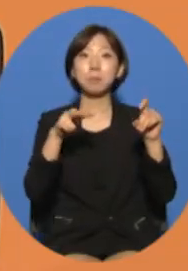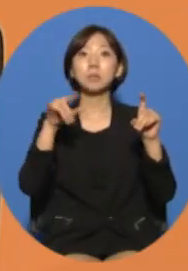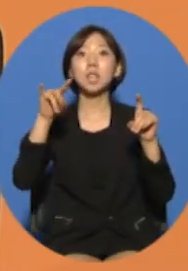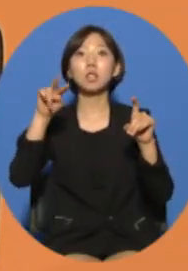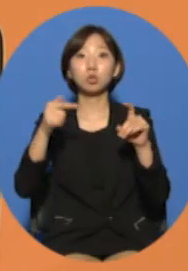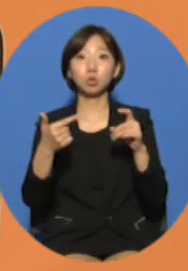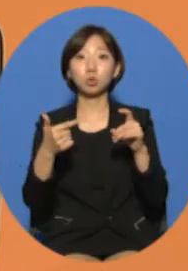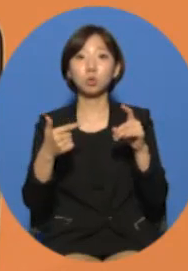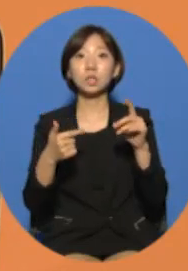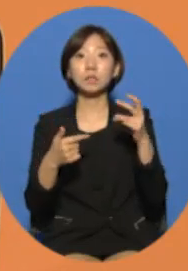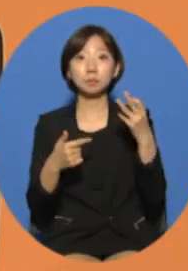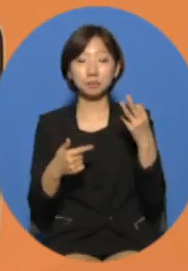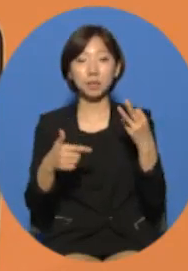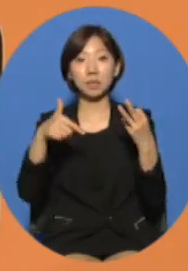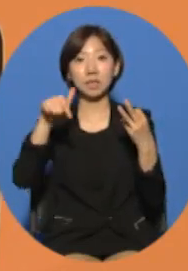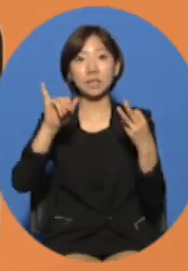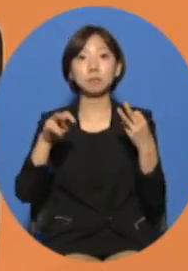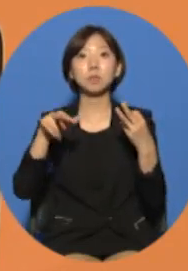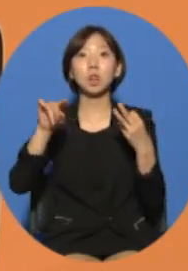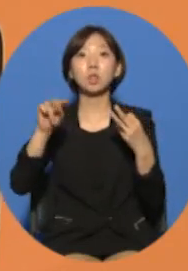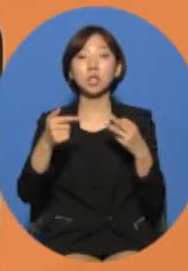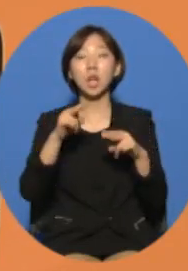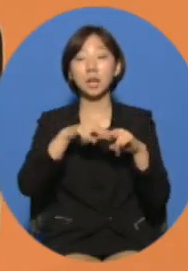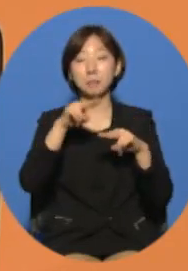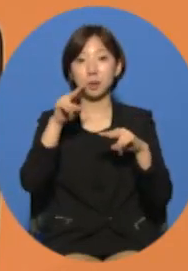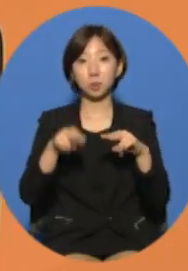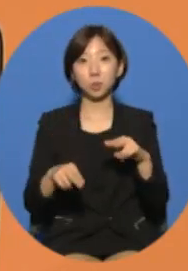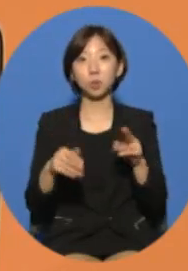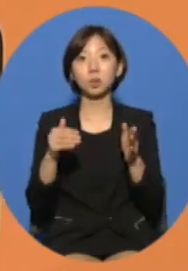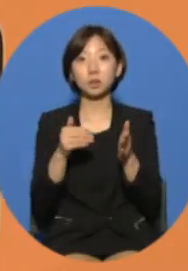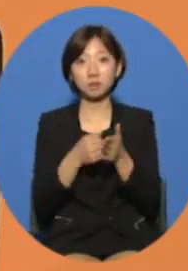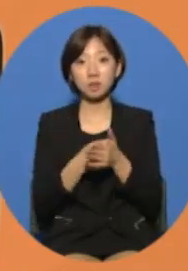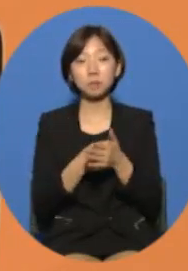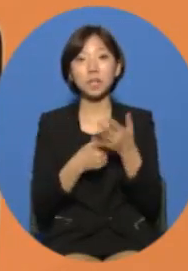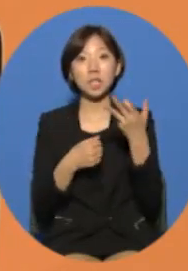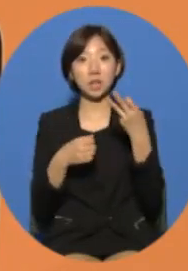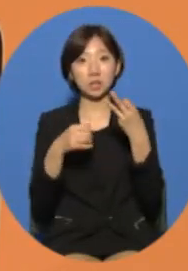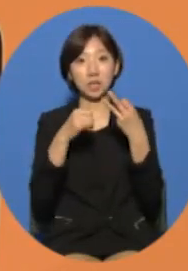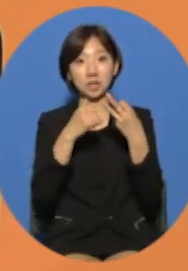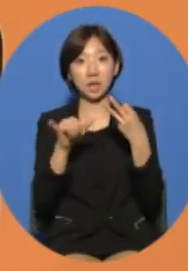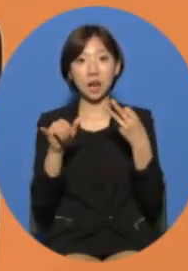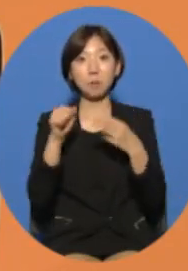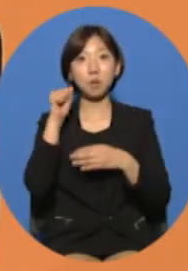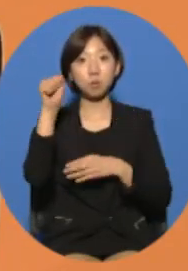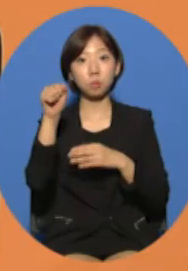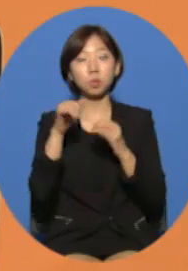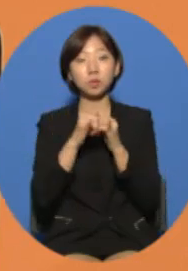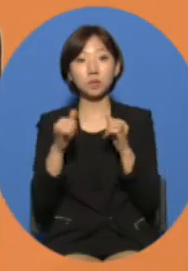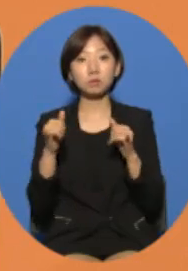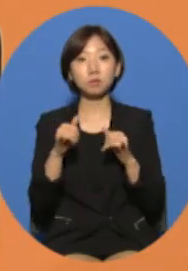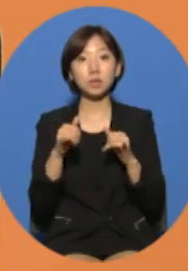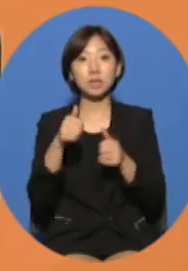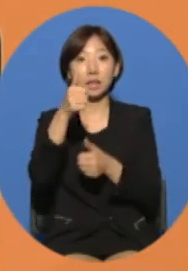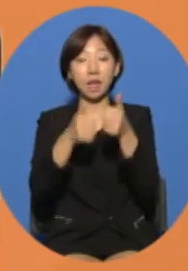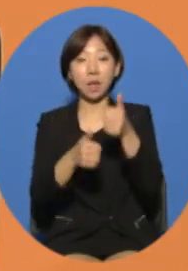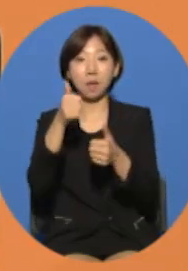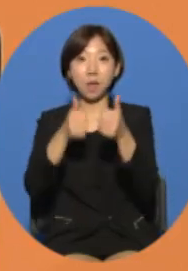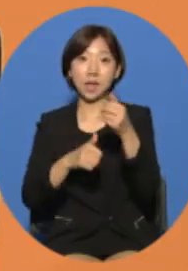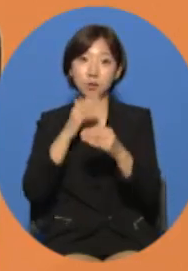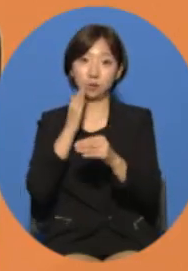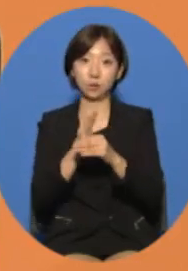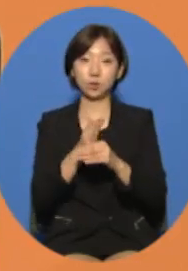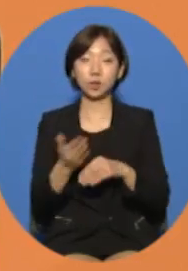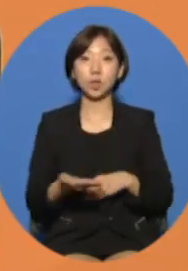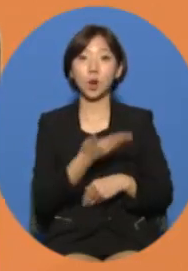그리고 한반도 미래연합의 김정선 후보가 사퇴한 가운데 13명의 후보가 13대 1의 경합을 벌이고 있습니다. 그러면 오늘 여러분이